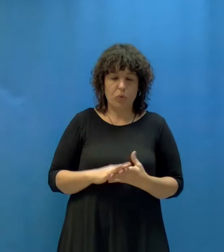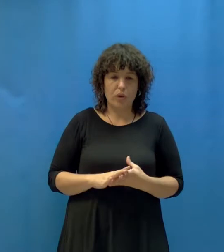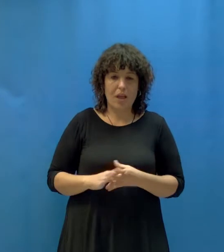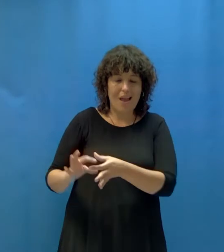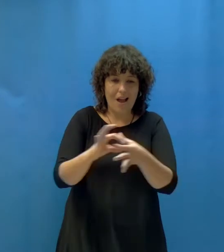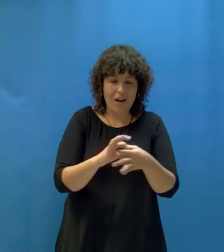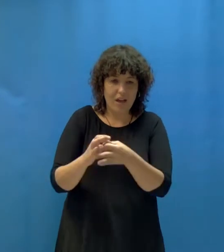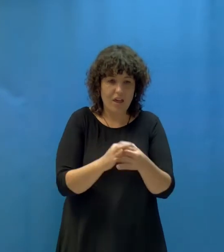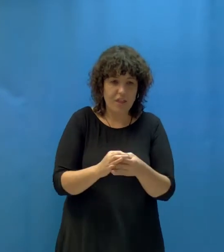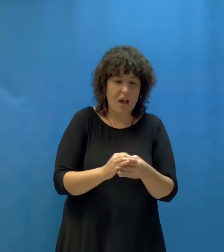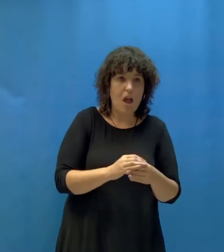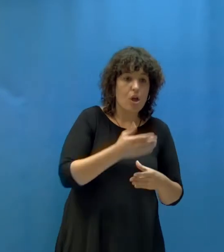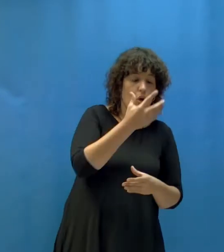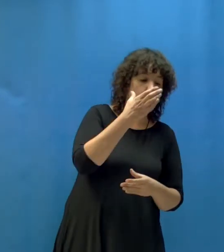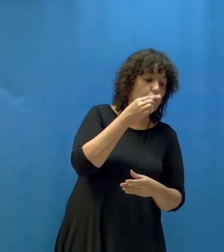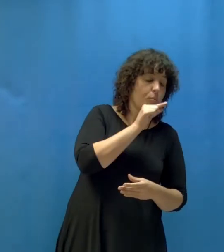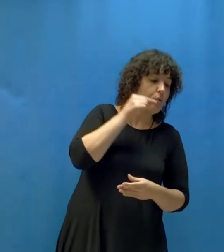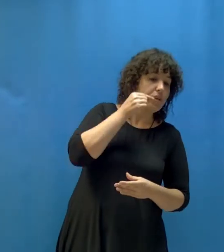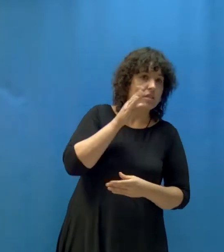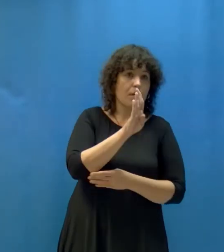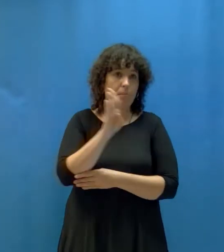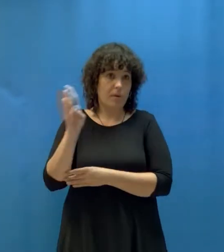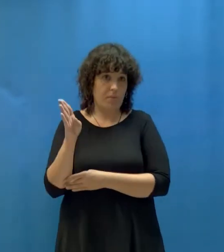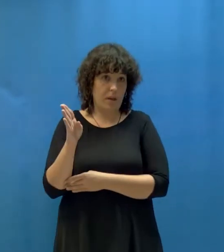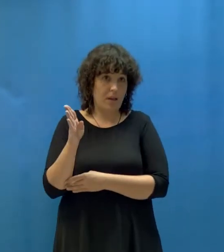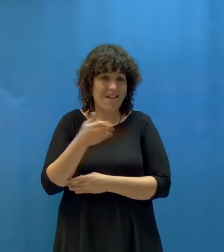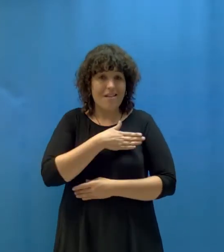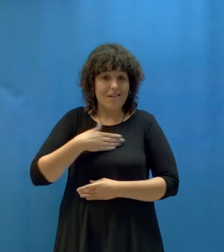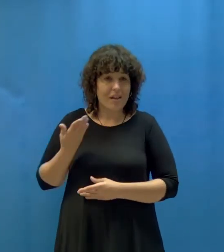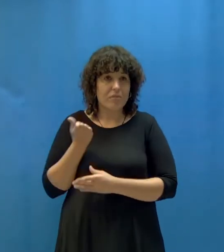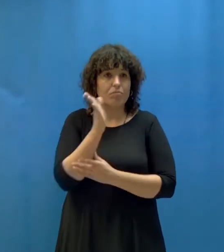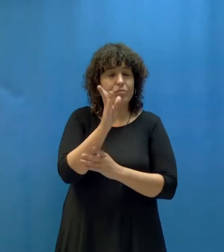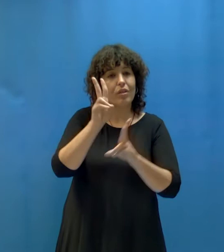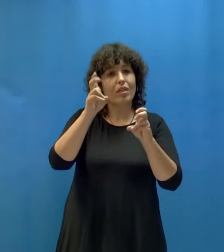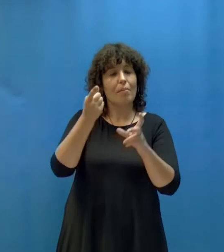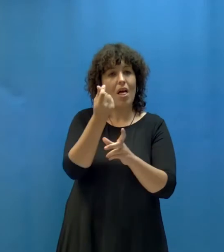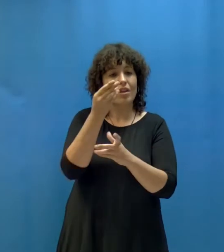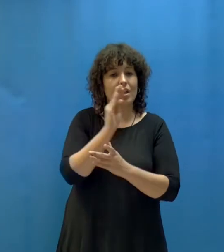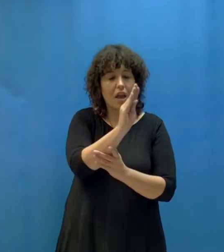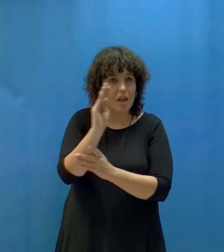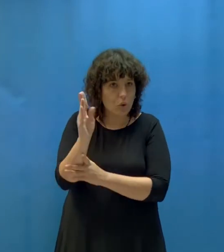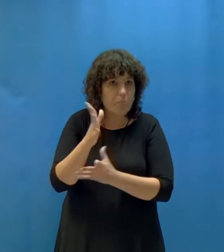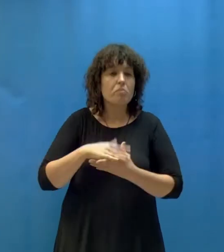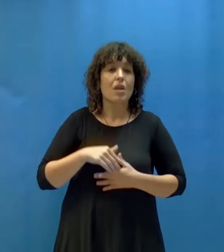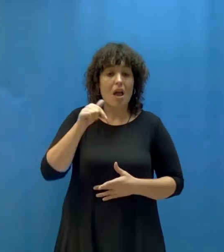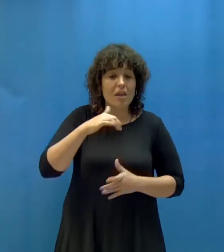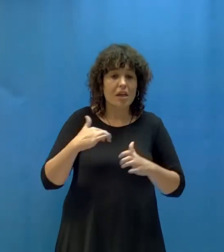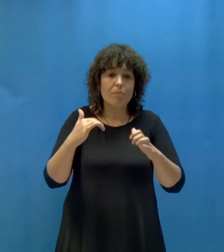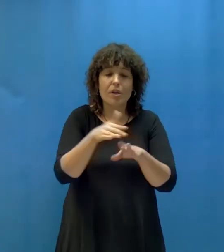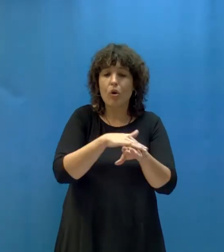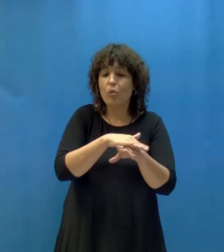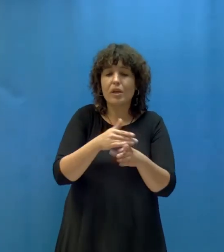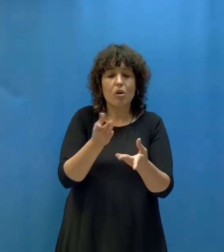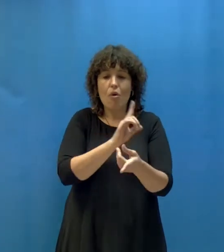el PP per portar endavant una modificació milionària del pressupost municipal. En aquell ple, el govern municipal va preferir canviar de